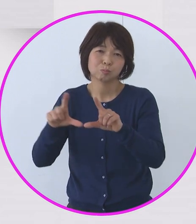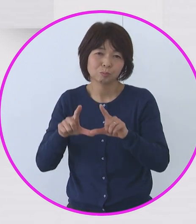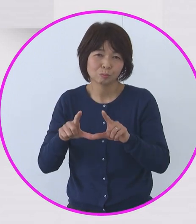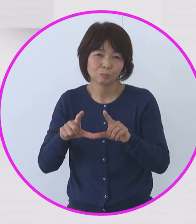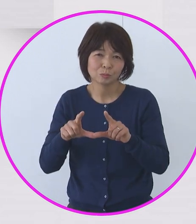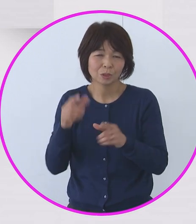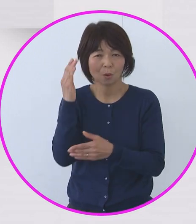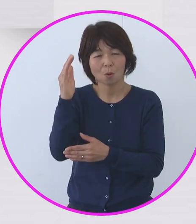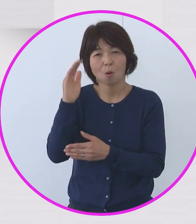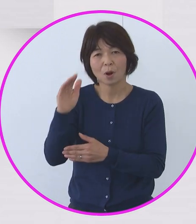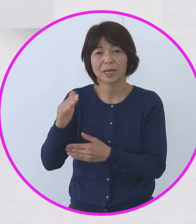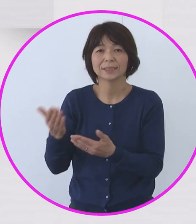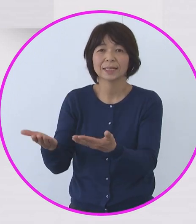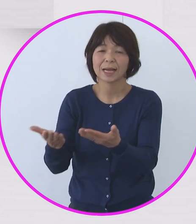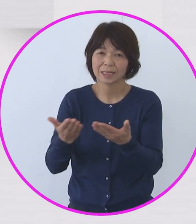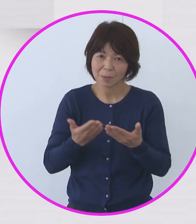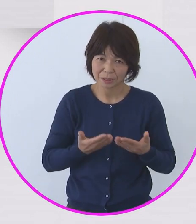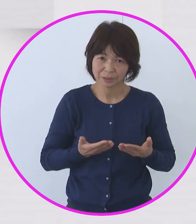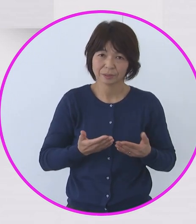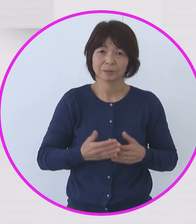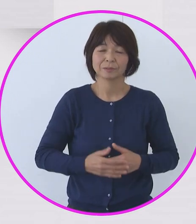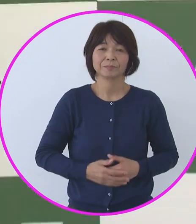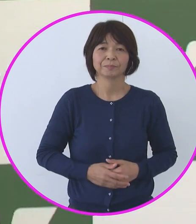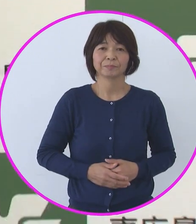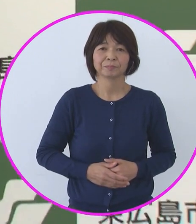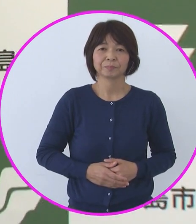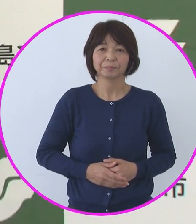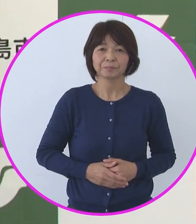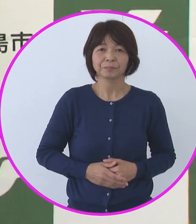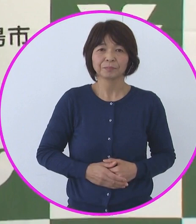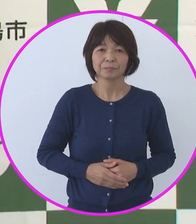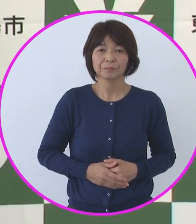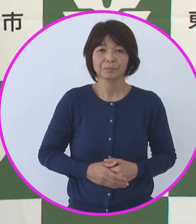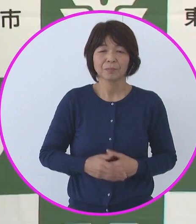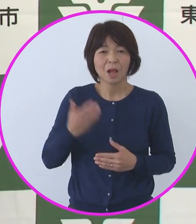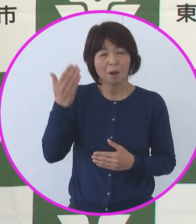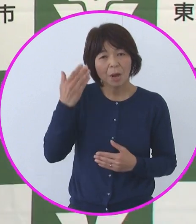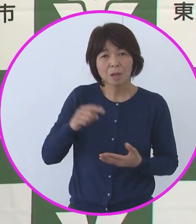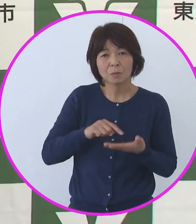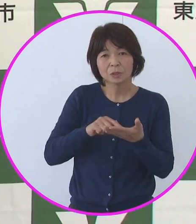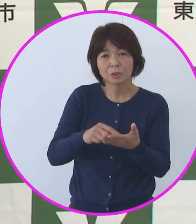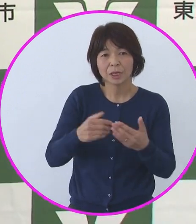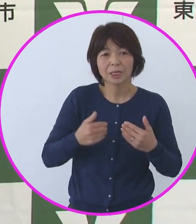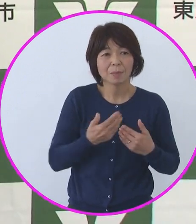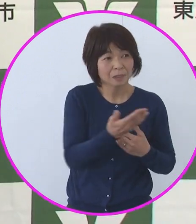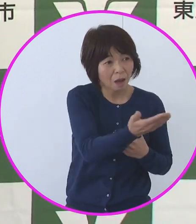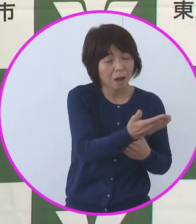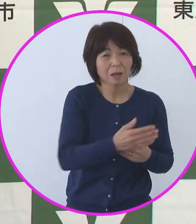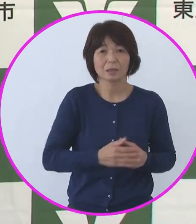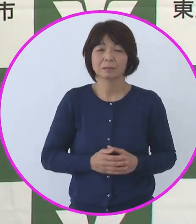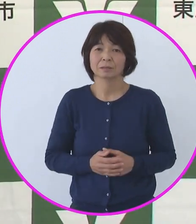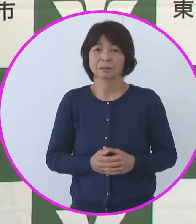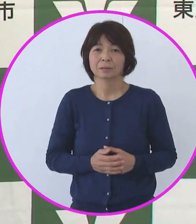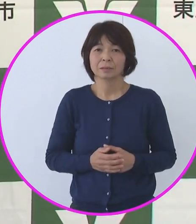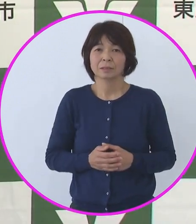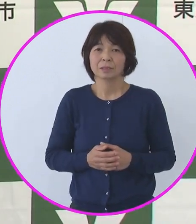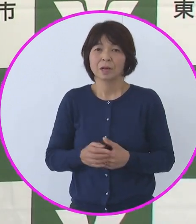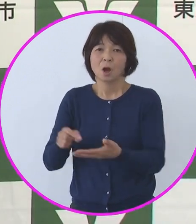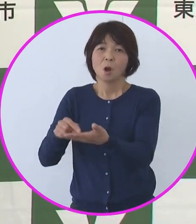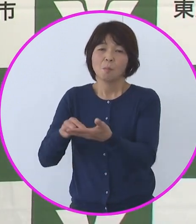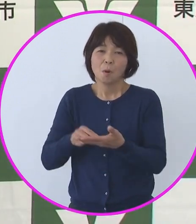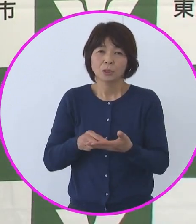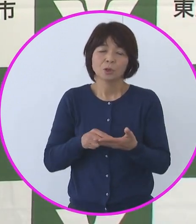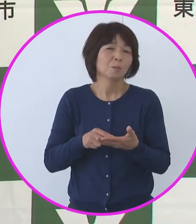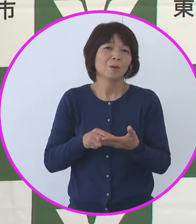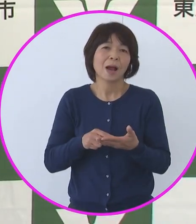ヒントなど対談形式でご講演いただきます。 事前に申し込みは必要ですか？ 申し込みは必要